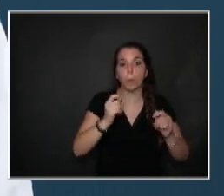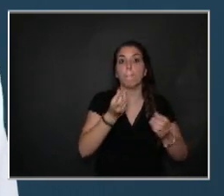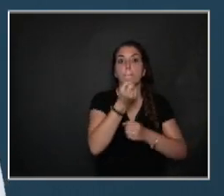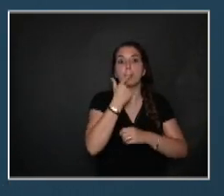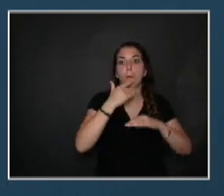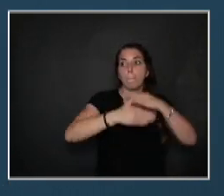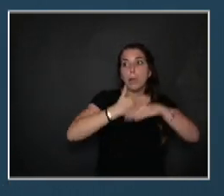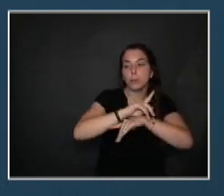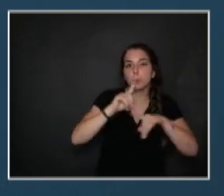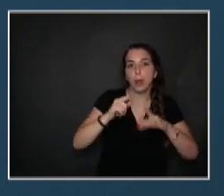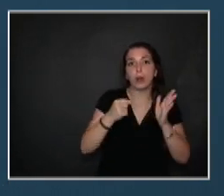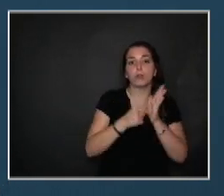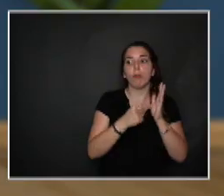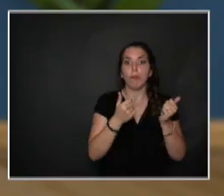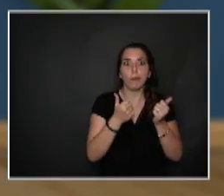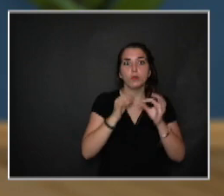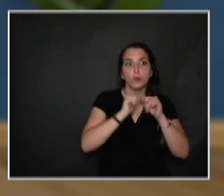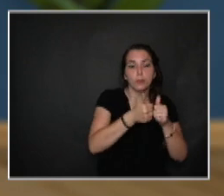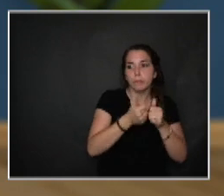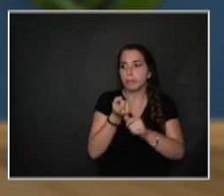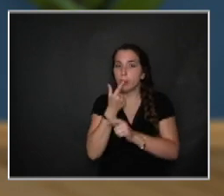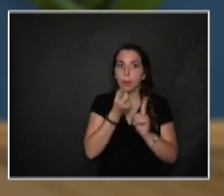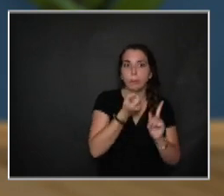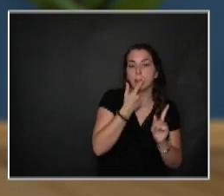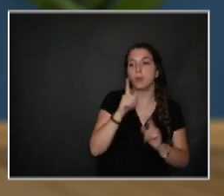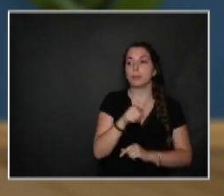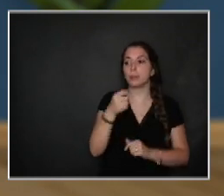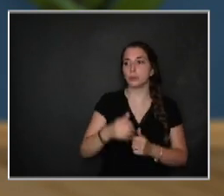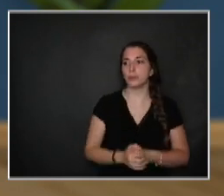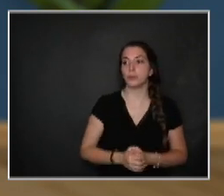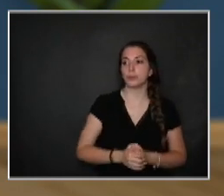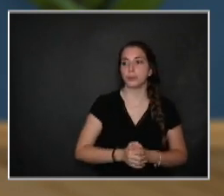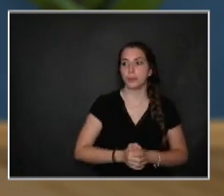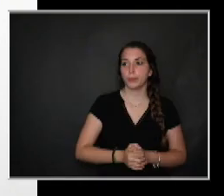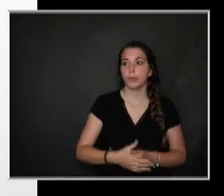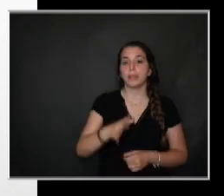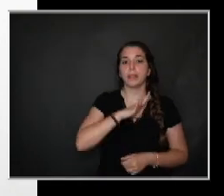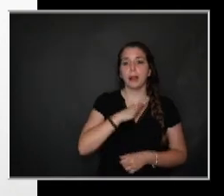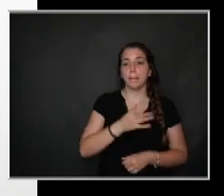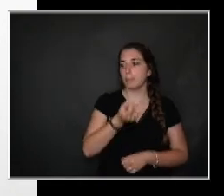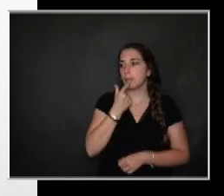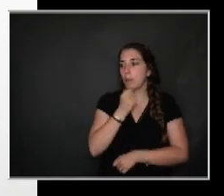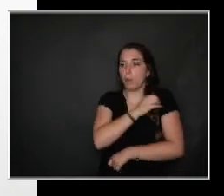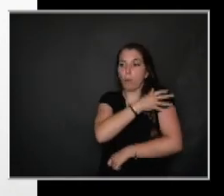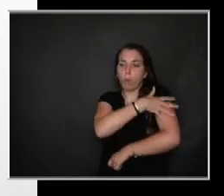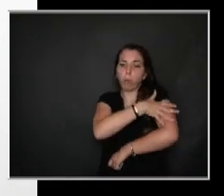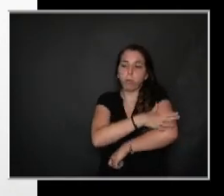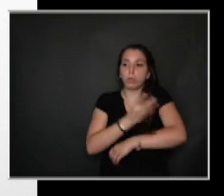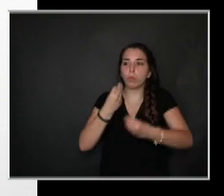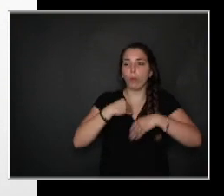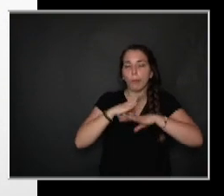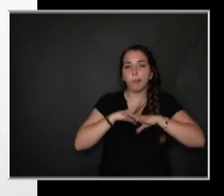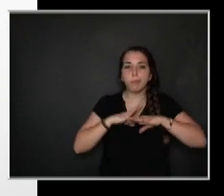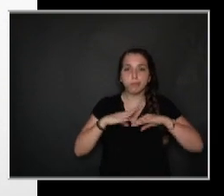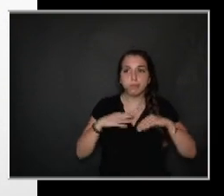quand ça n'est pas complètement contre-indiqué. Alors, les neurolaxants aussi, ce sont des médicaments plus ou moins efficaces qui ont pour